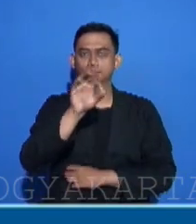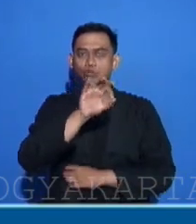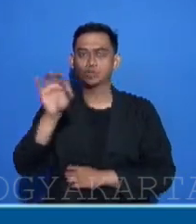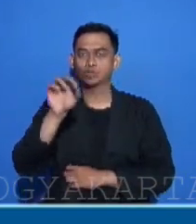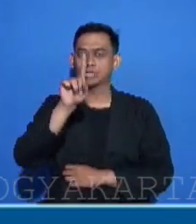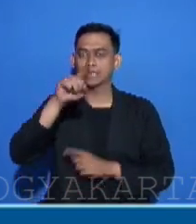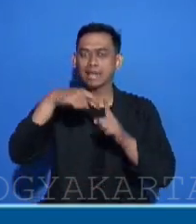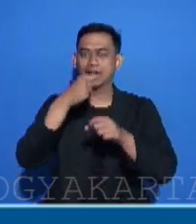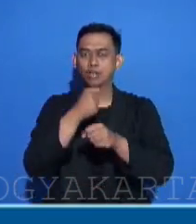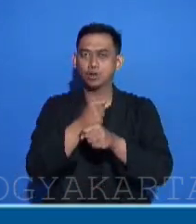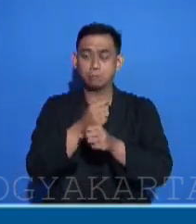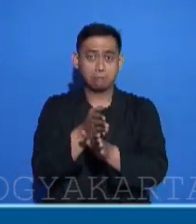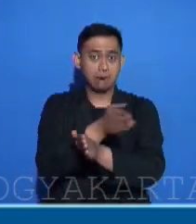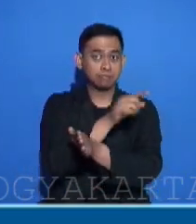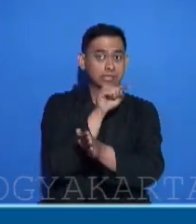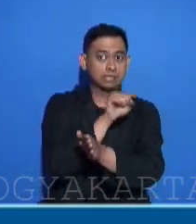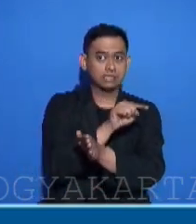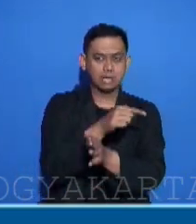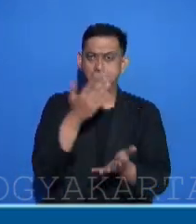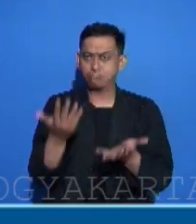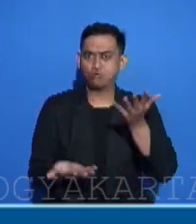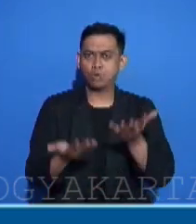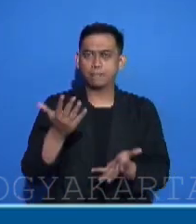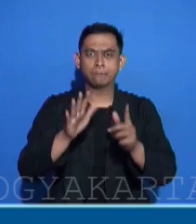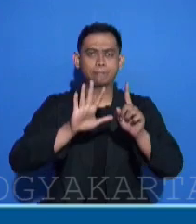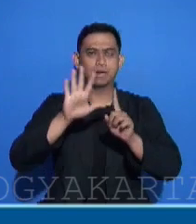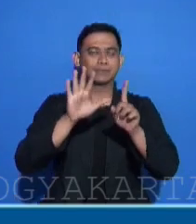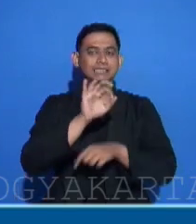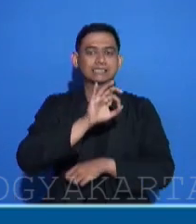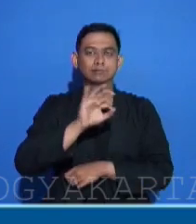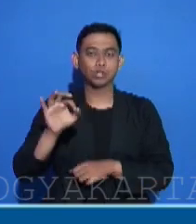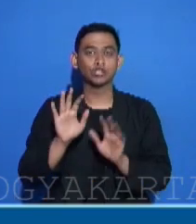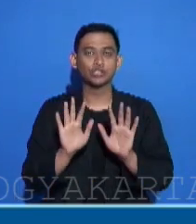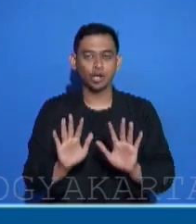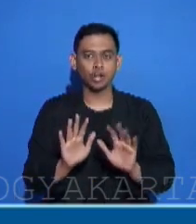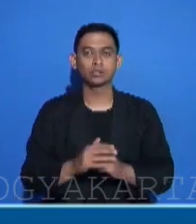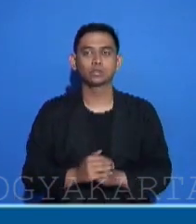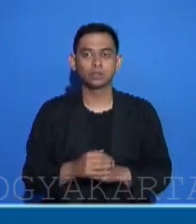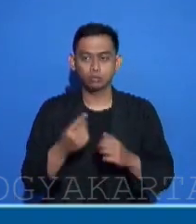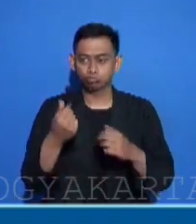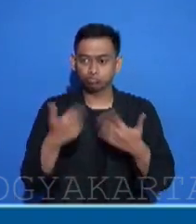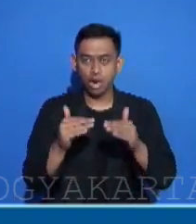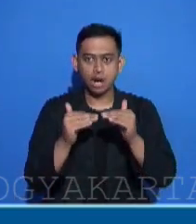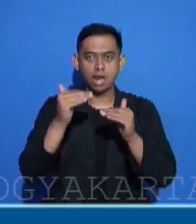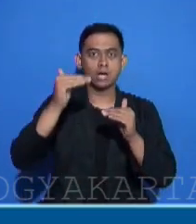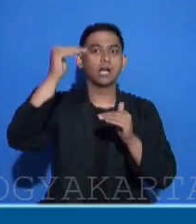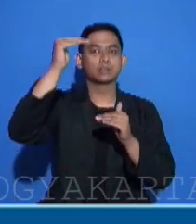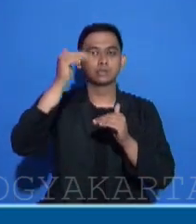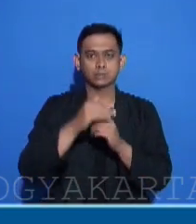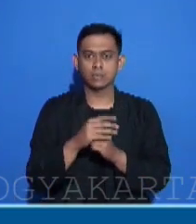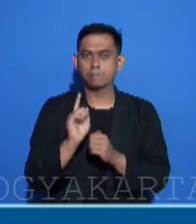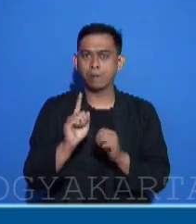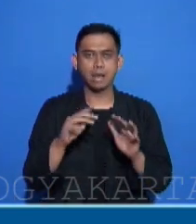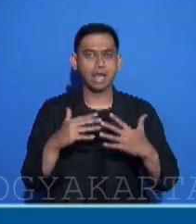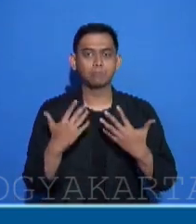derengipun, regi brambet anjlok namung gangsal Rp11.000 sekilonipun. Mindhakipun regi brambet menika dipun dugi amargi sampun